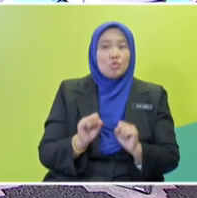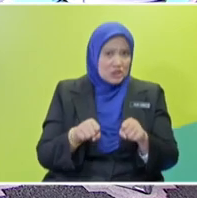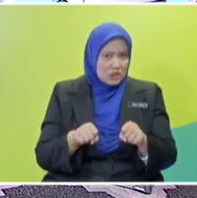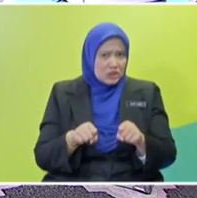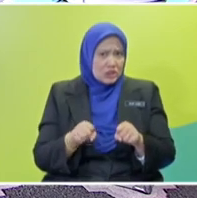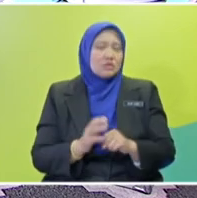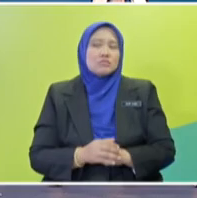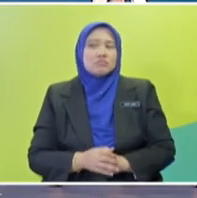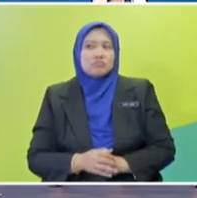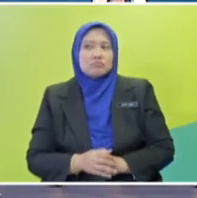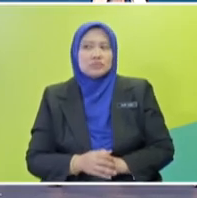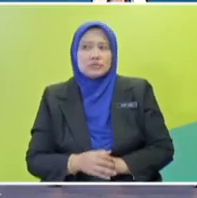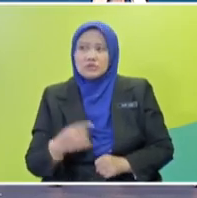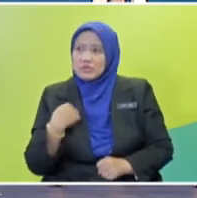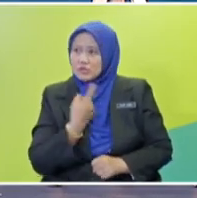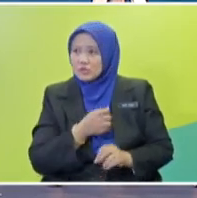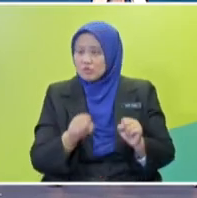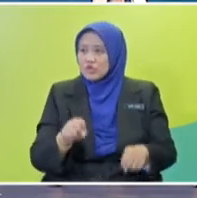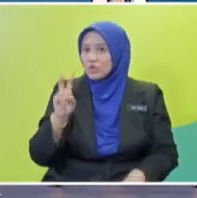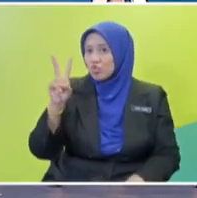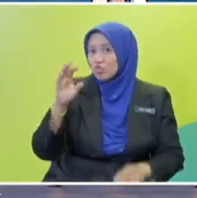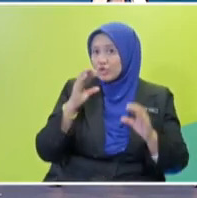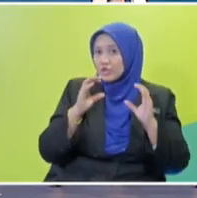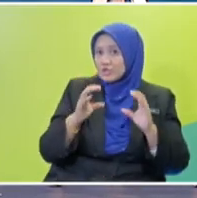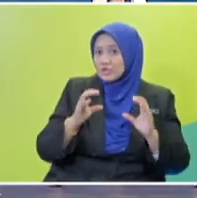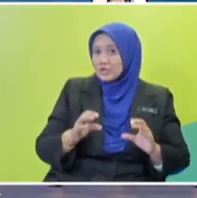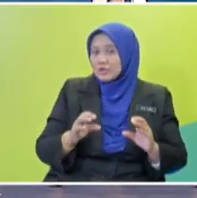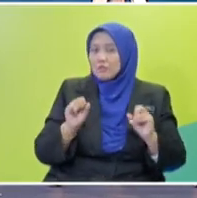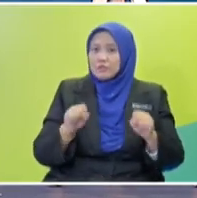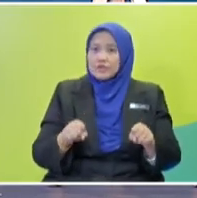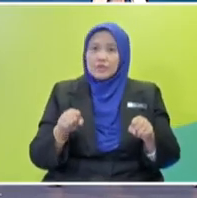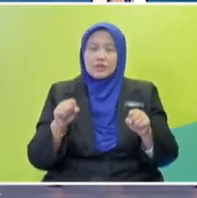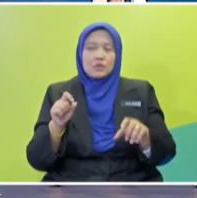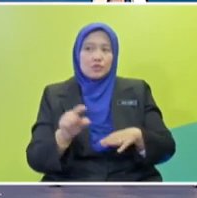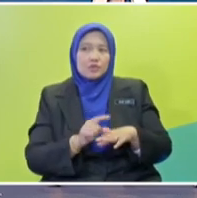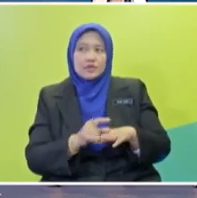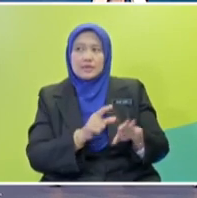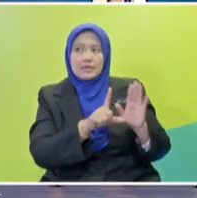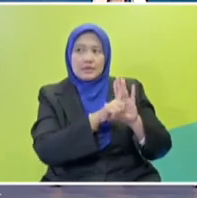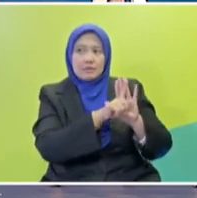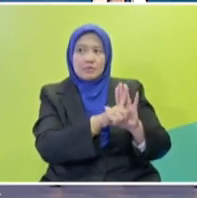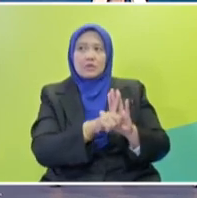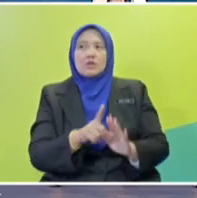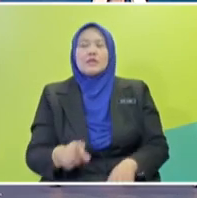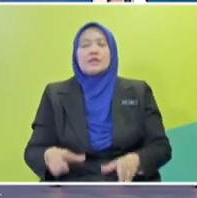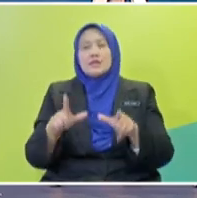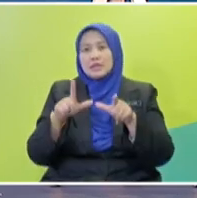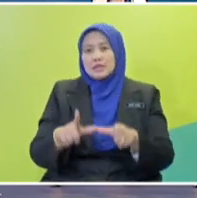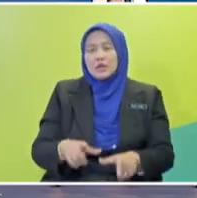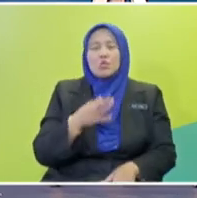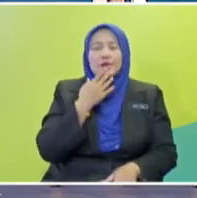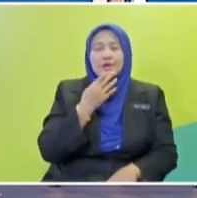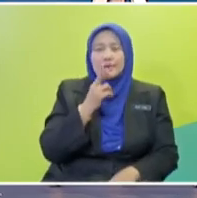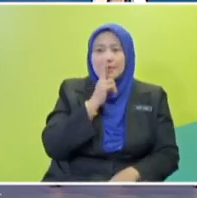Oke kita boleh dua cari sama ada nak gunakan label warna merah tulis warna merah warna kuning